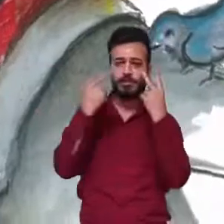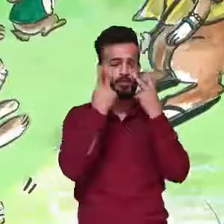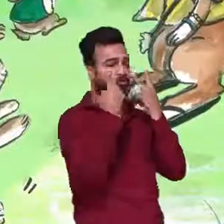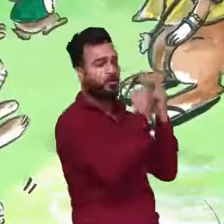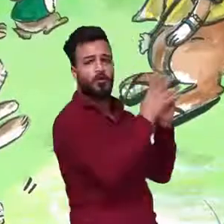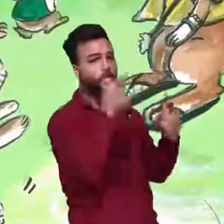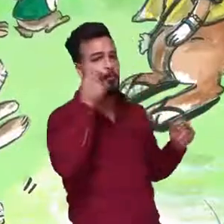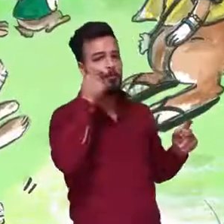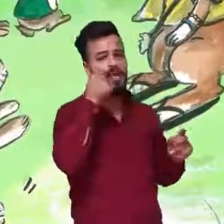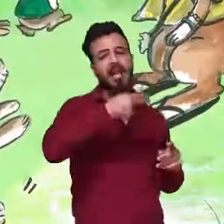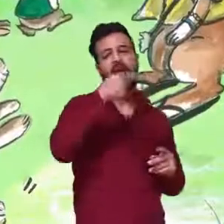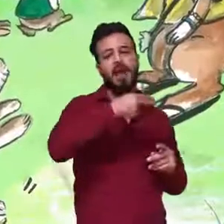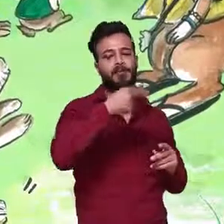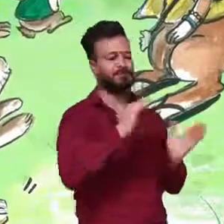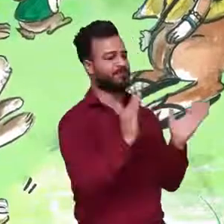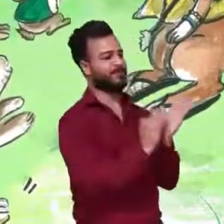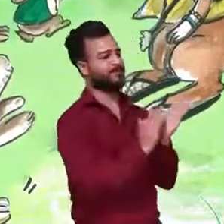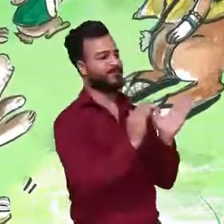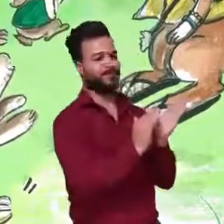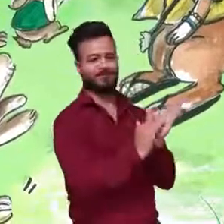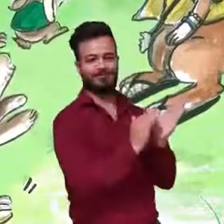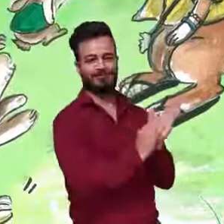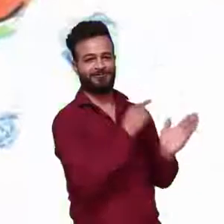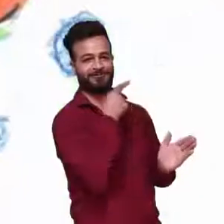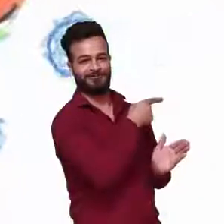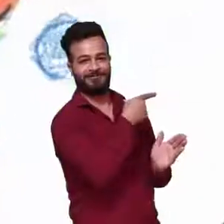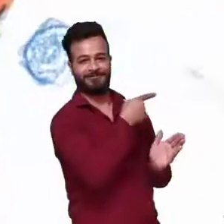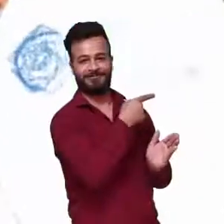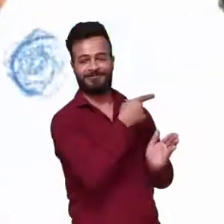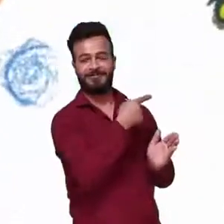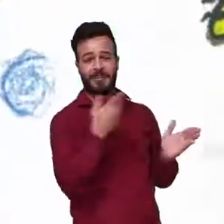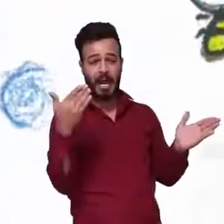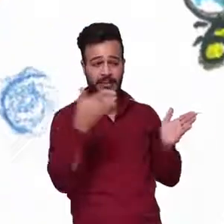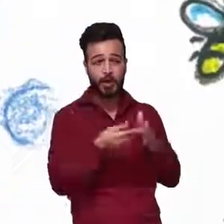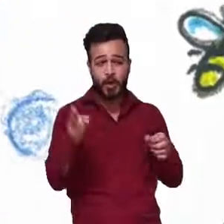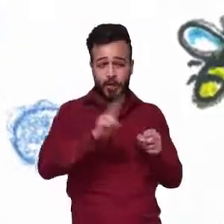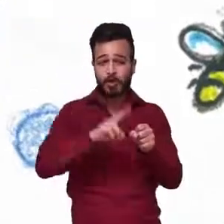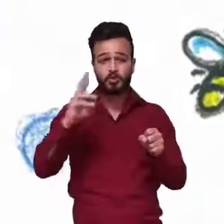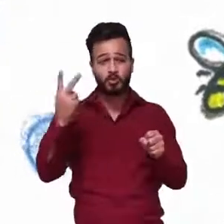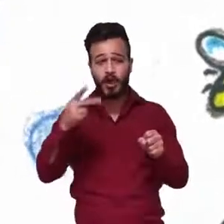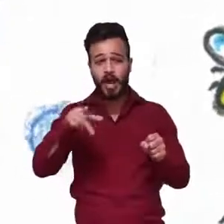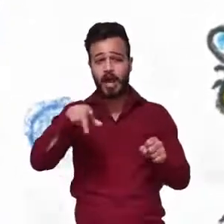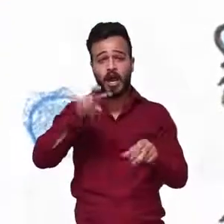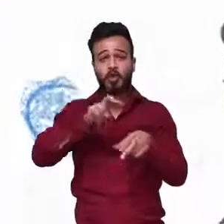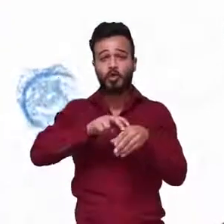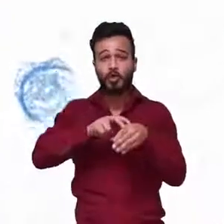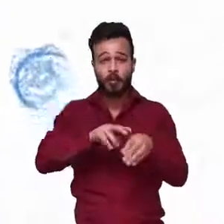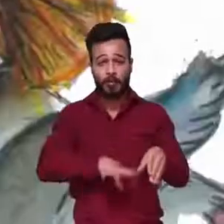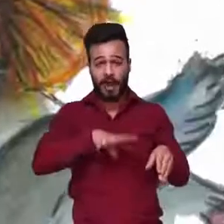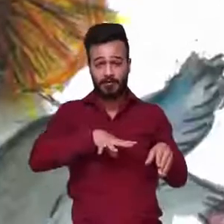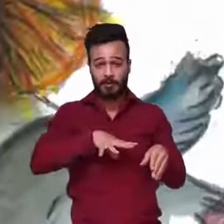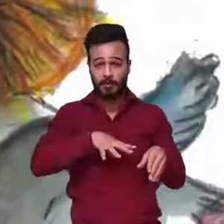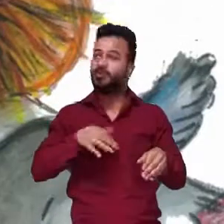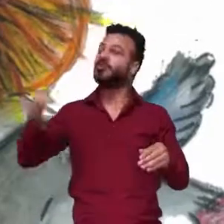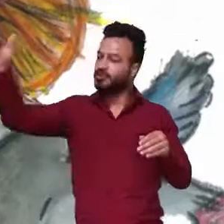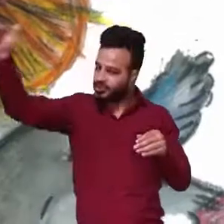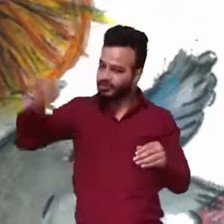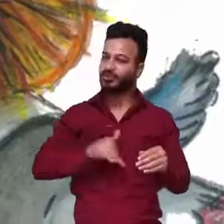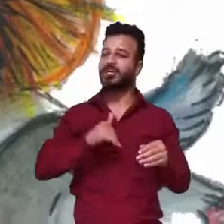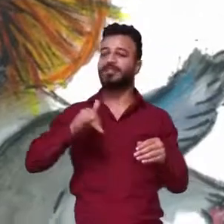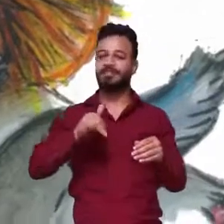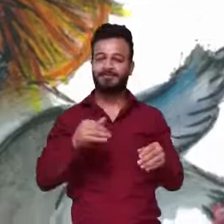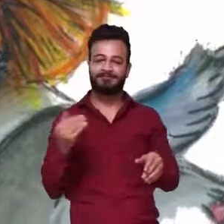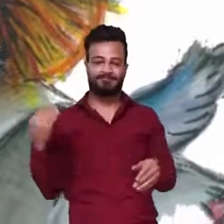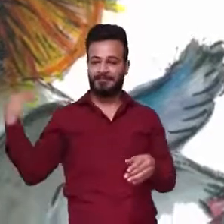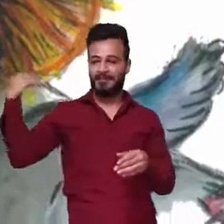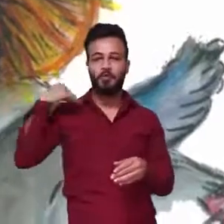عامرا ويصفق له بشدة وحرارة. حتى الطيور التي كانت تخاف منه وتخشاه اقتربت وحطت